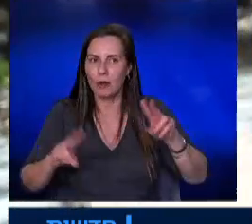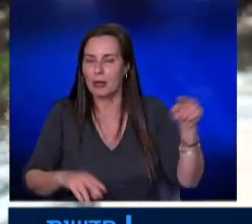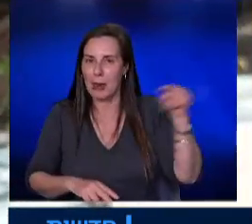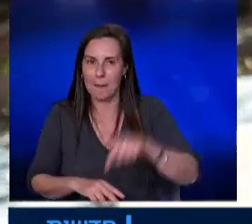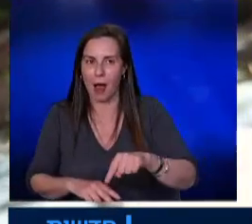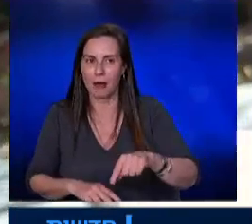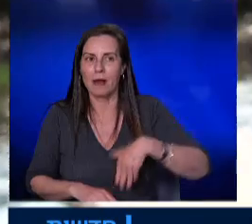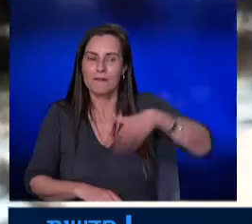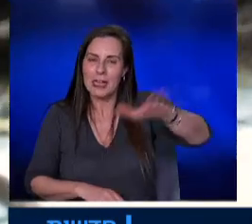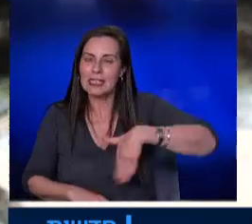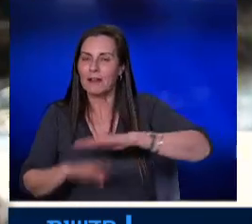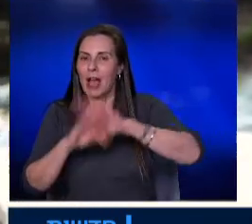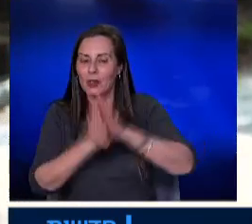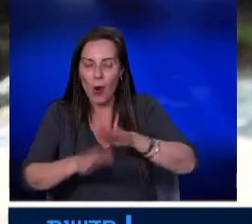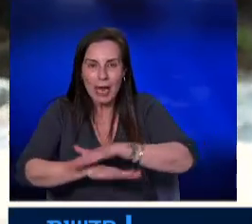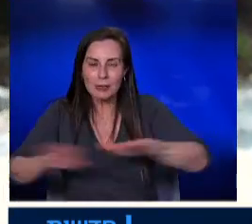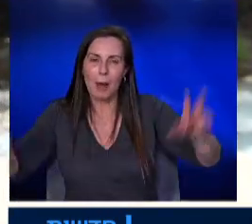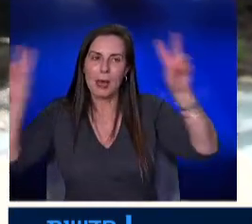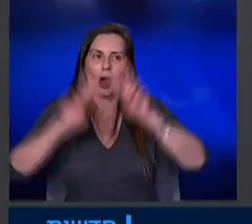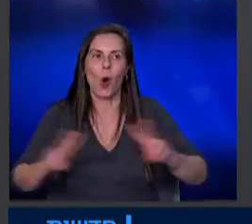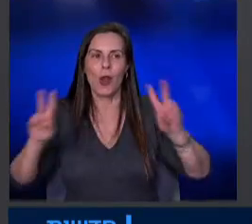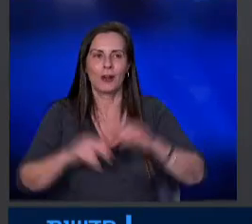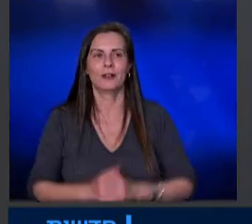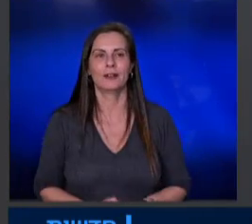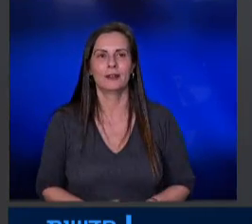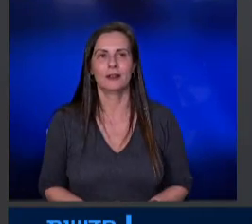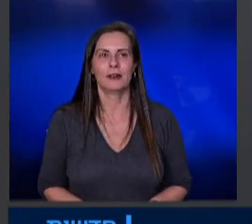לפה וצבעה את כל הרצפה הזאת בכחול.